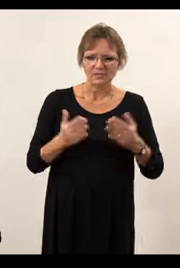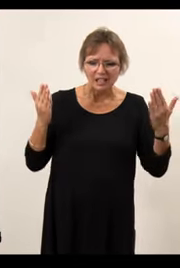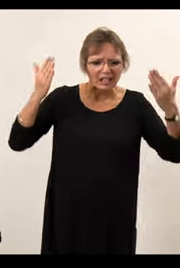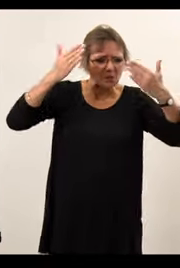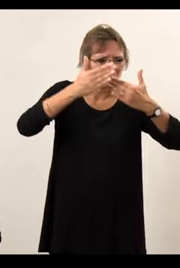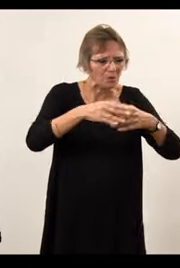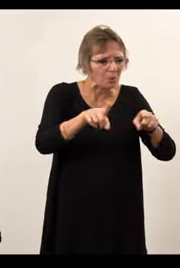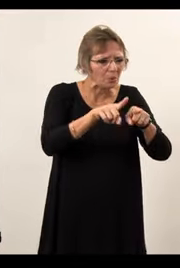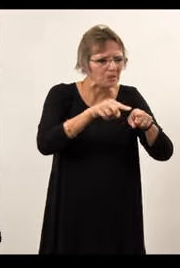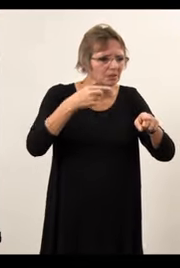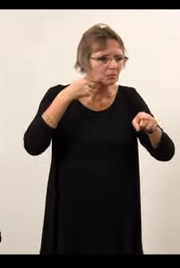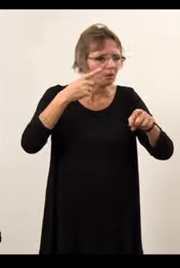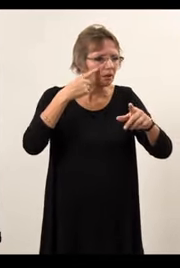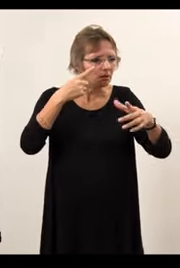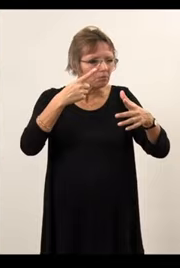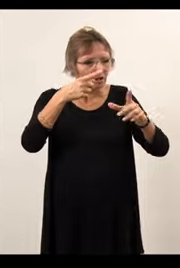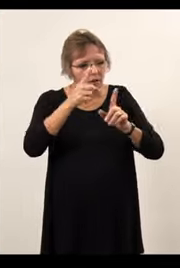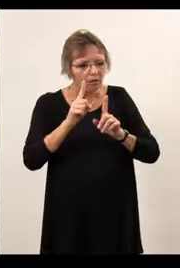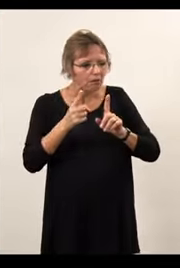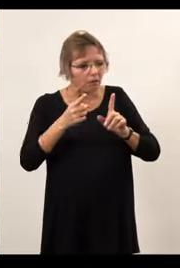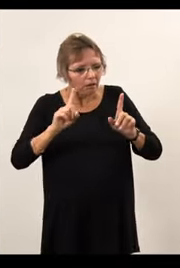Et la nuit aussi, quand je venais dormir dans ta chambre.